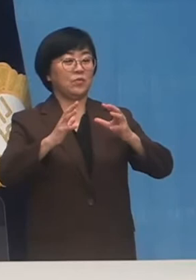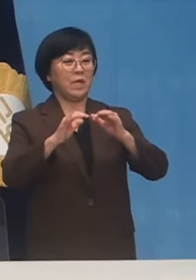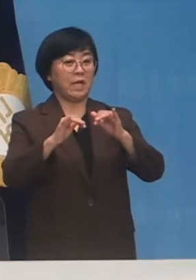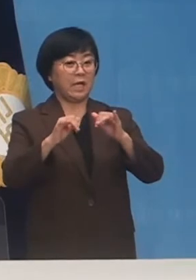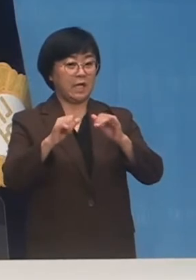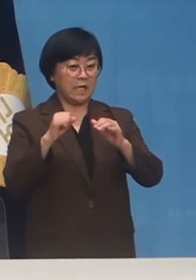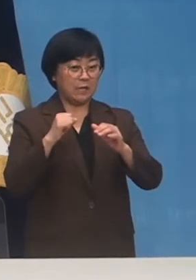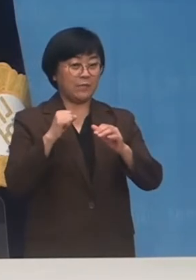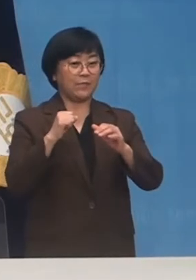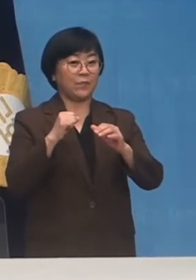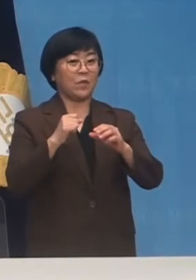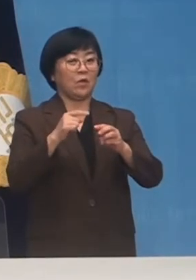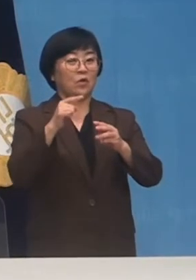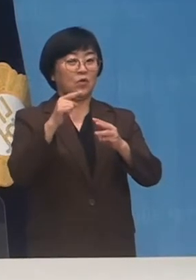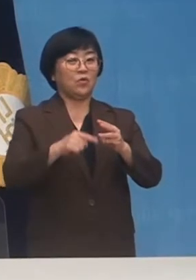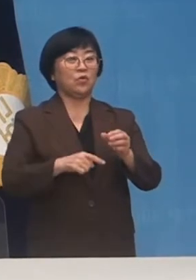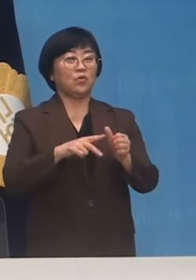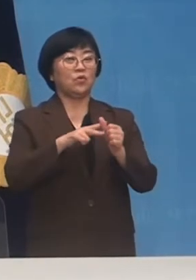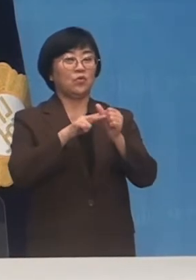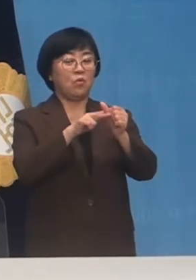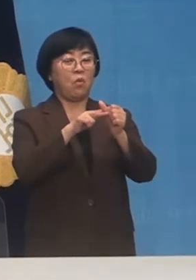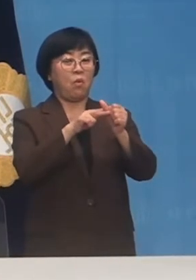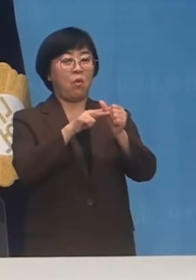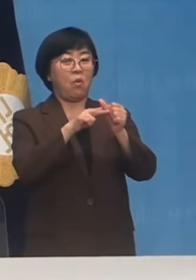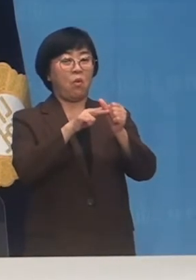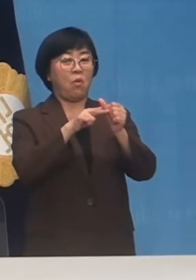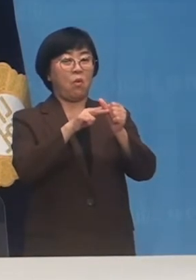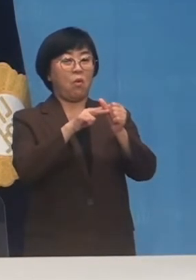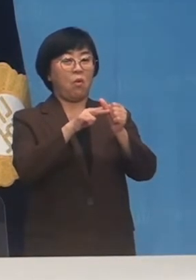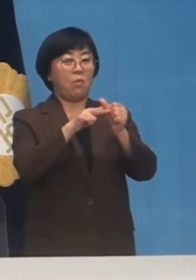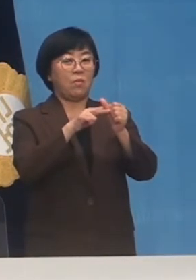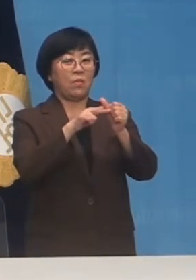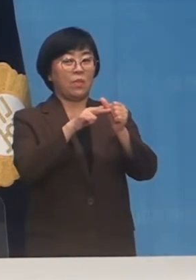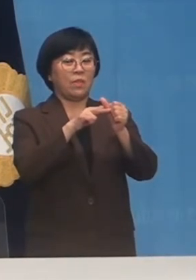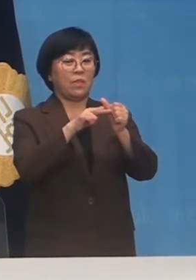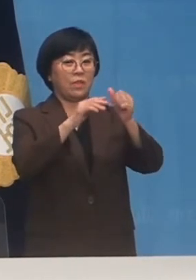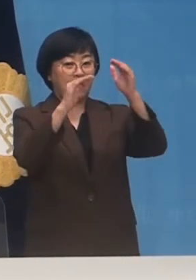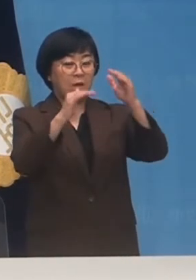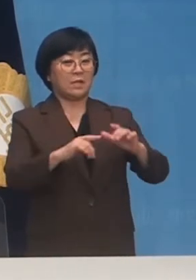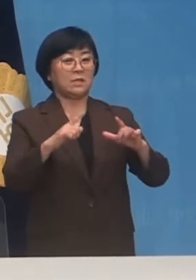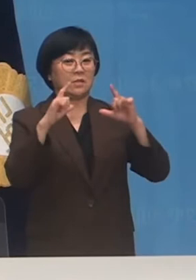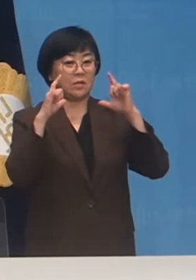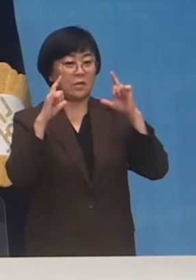대통령 후보를 적극 지지함을 다음과 같이 선언한다.